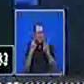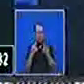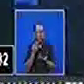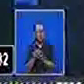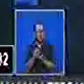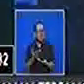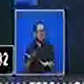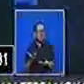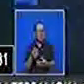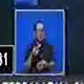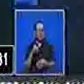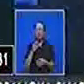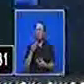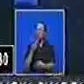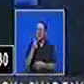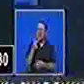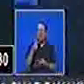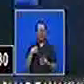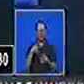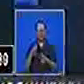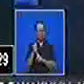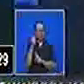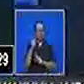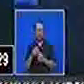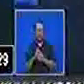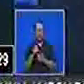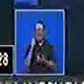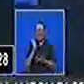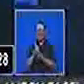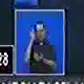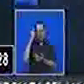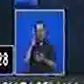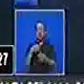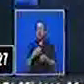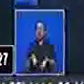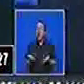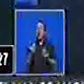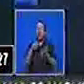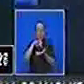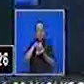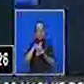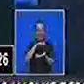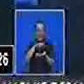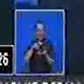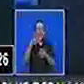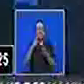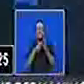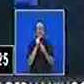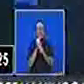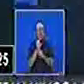kejar, karena sebetulnya bangun embung itu ongkosnya tidak mahal. Dan kemudian kita bisa libatkan masyarakat supaya